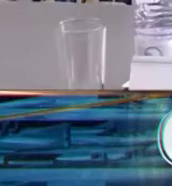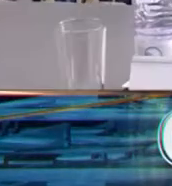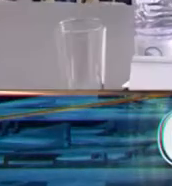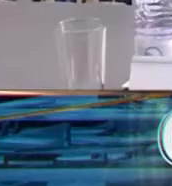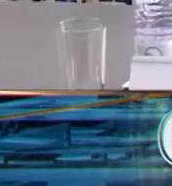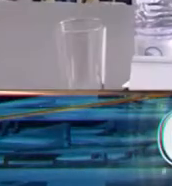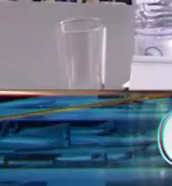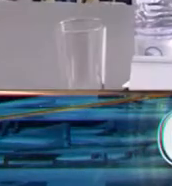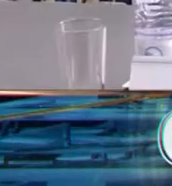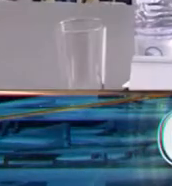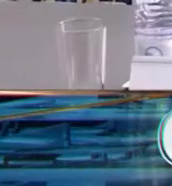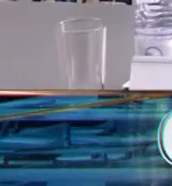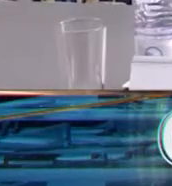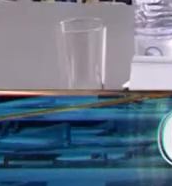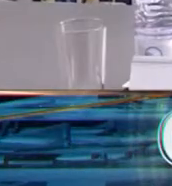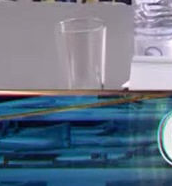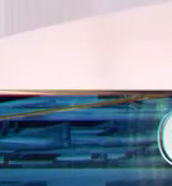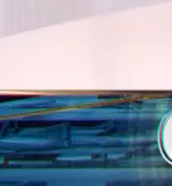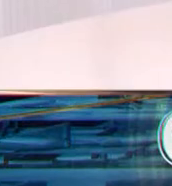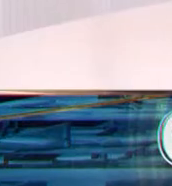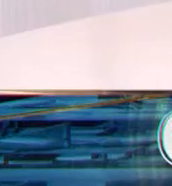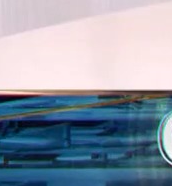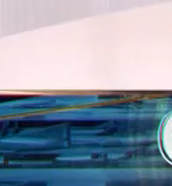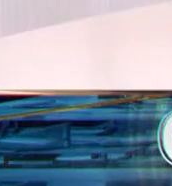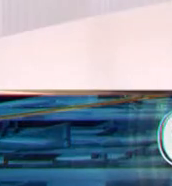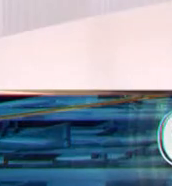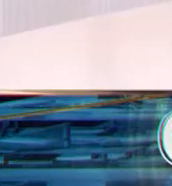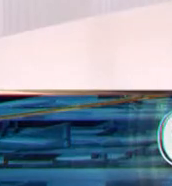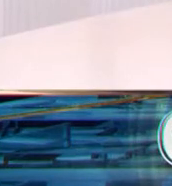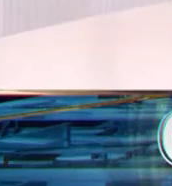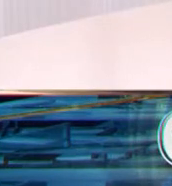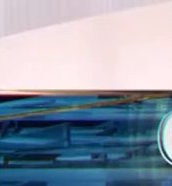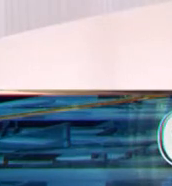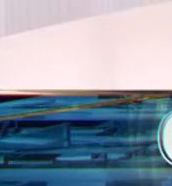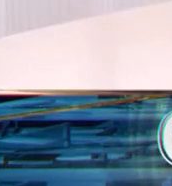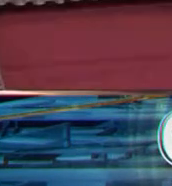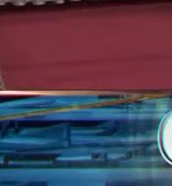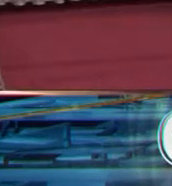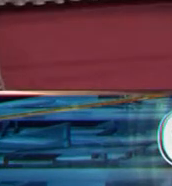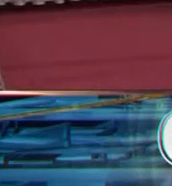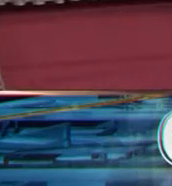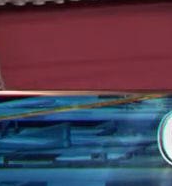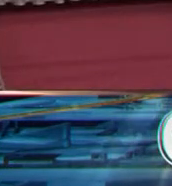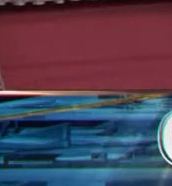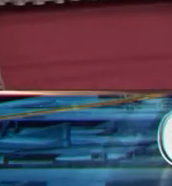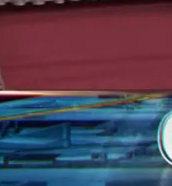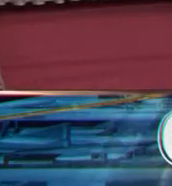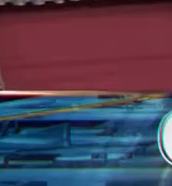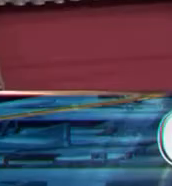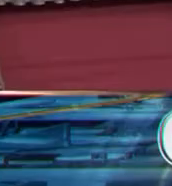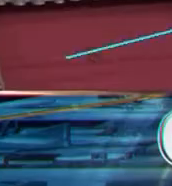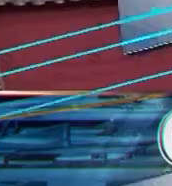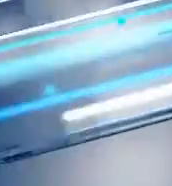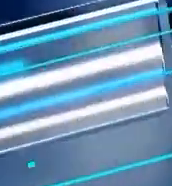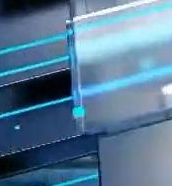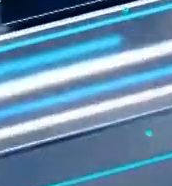прочтению. Акция «Одна страна, одна книга» пройдет в рамках празднования юбилейных дат философа Древнего Востока и казахского мыслителя.